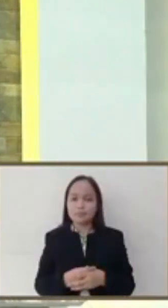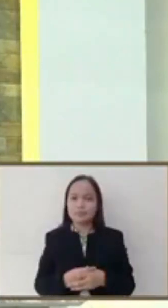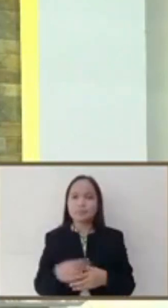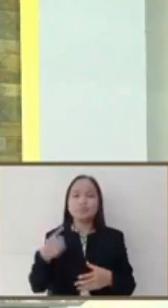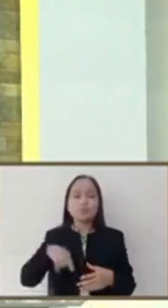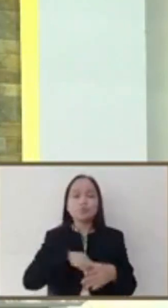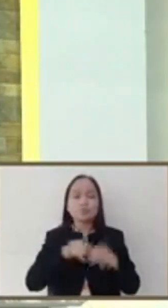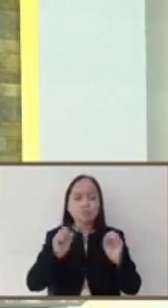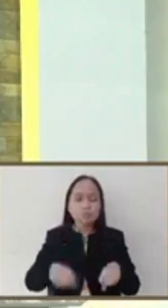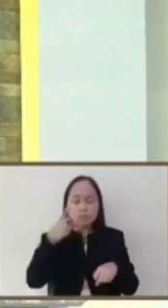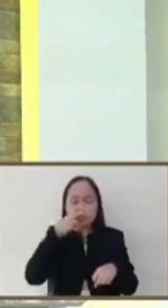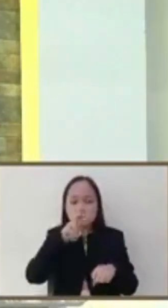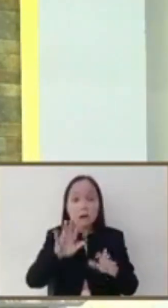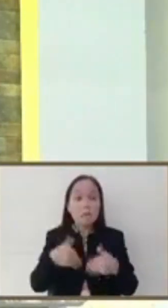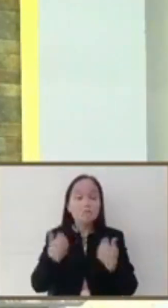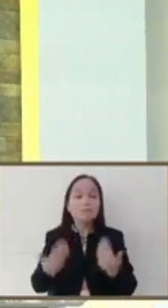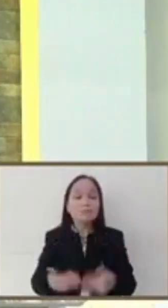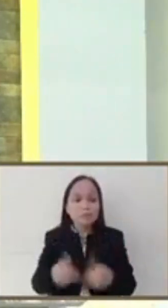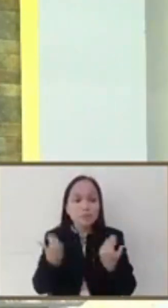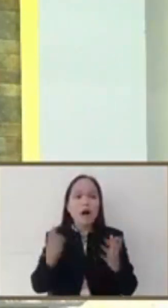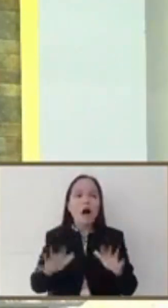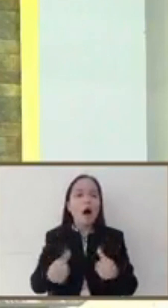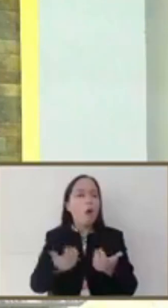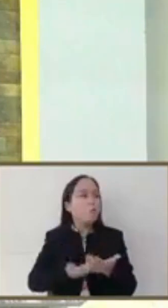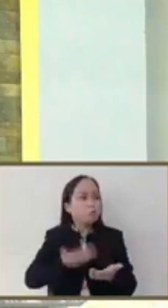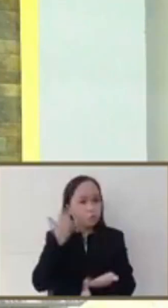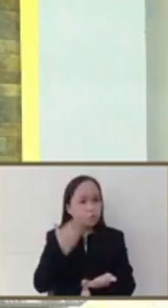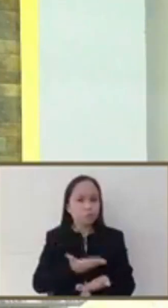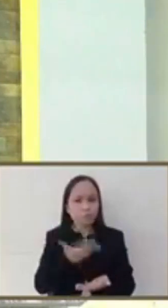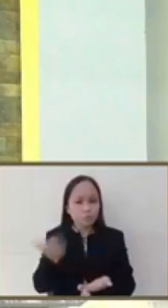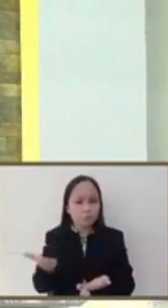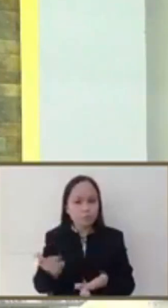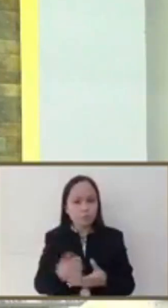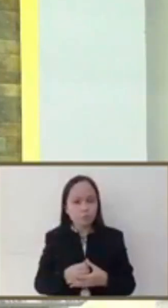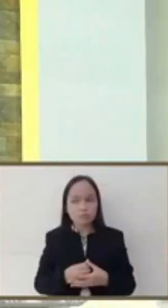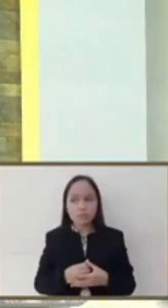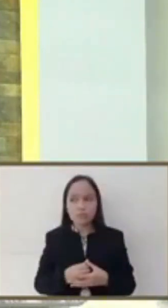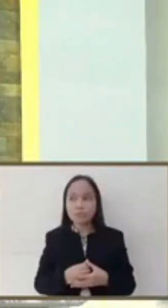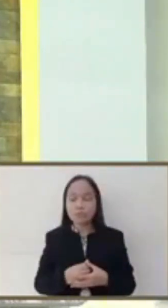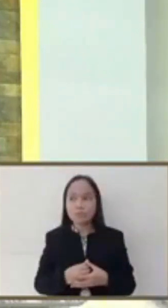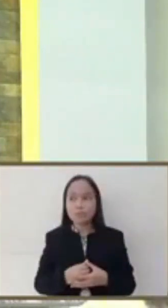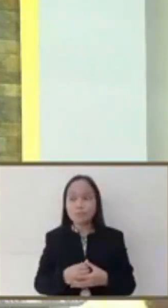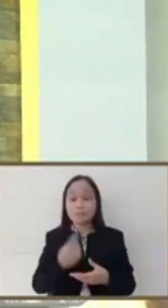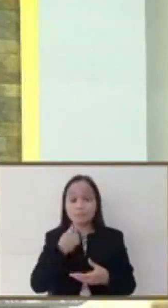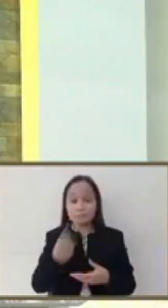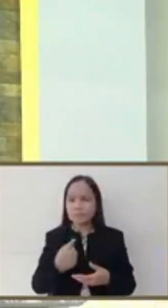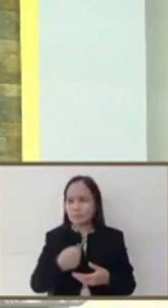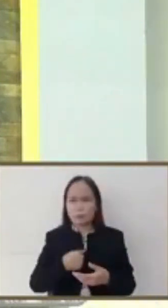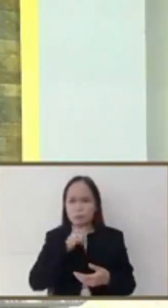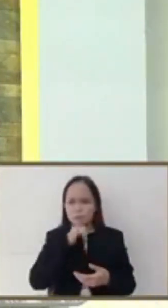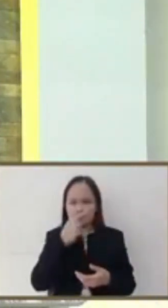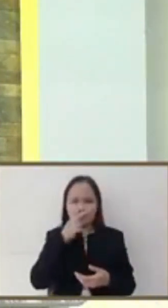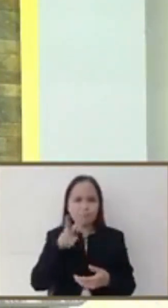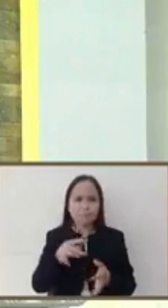makikita mo ang saya mo kung gaano kakayaman, kapatid. You know, ako po, mga kapatid, hindi ko po ito nakikita.